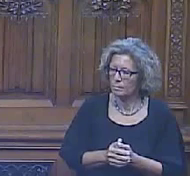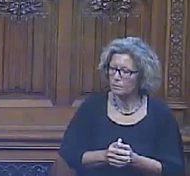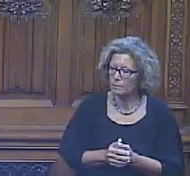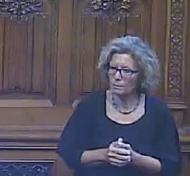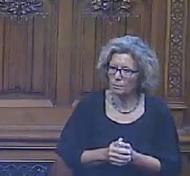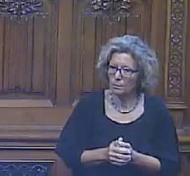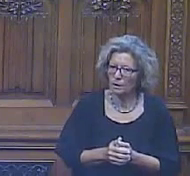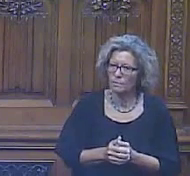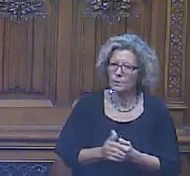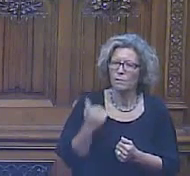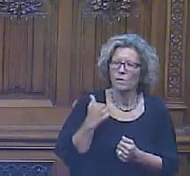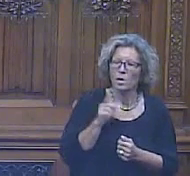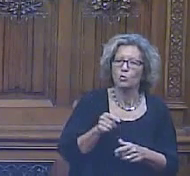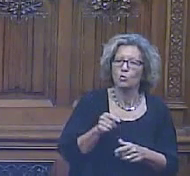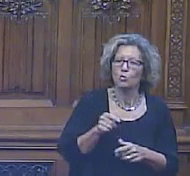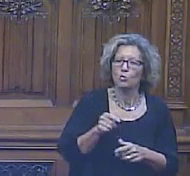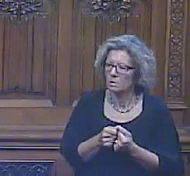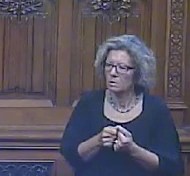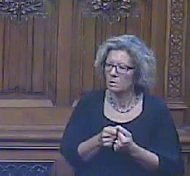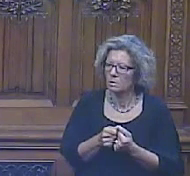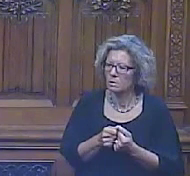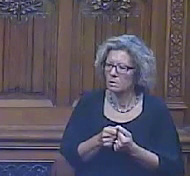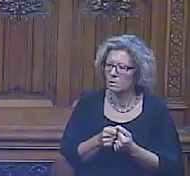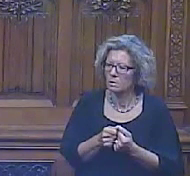Allerdings ganz spannend war